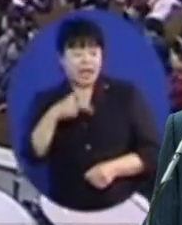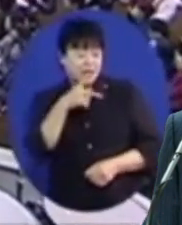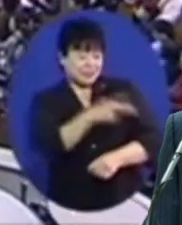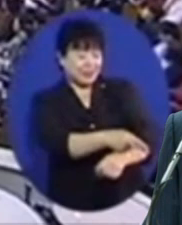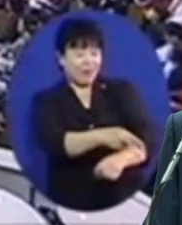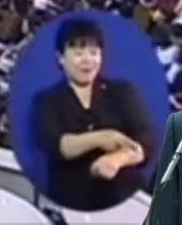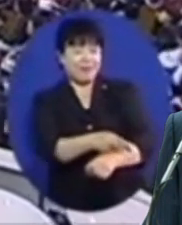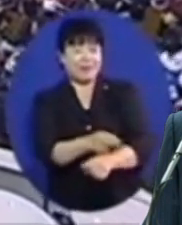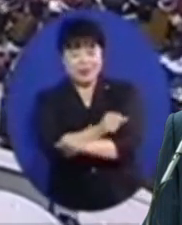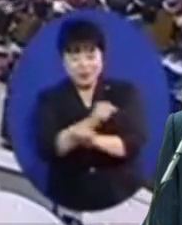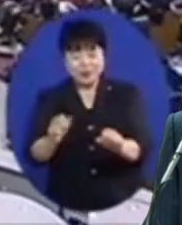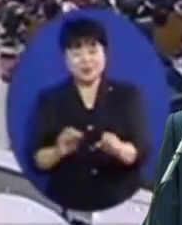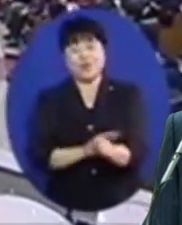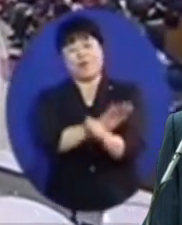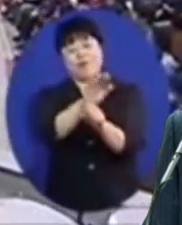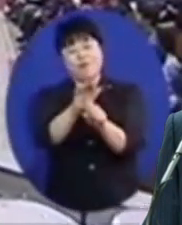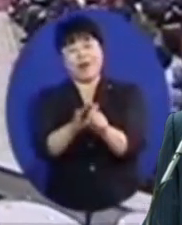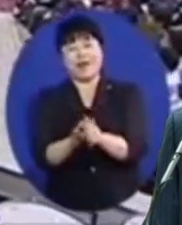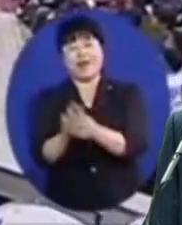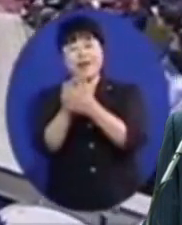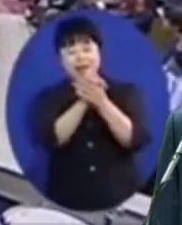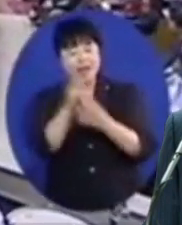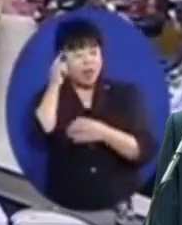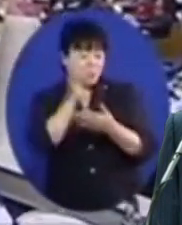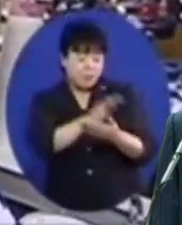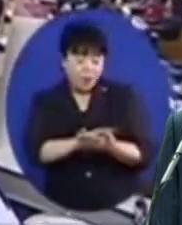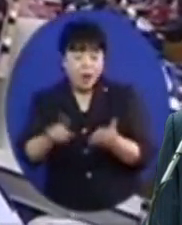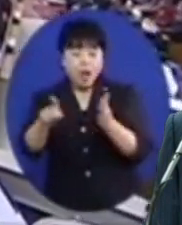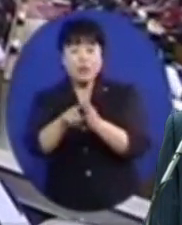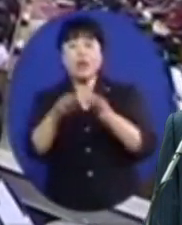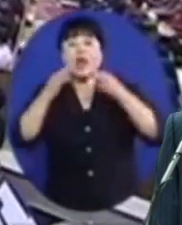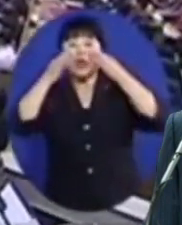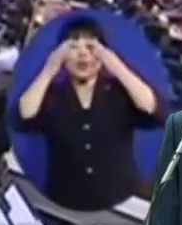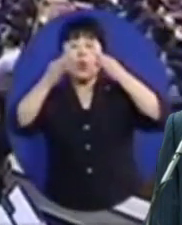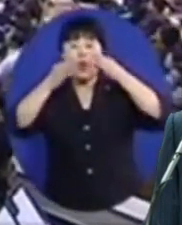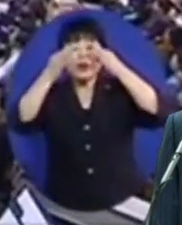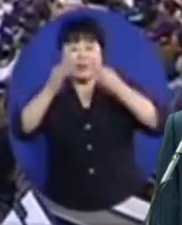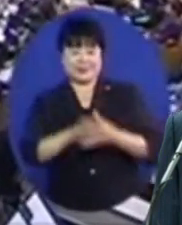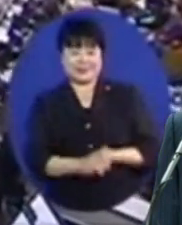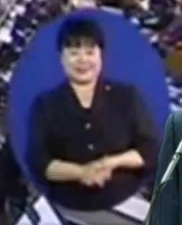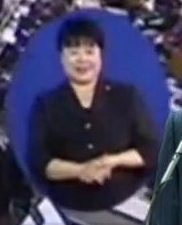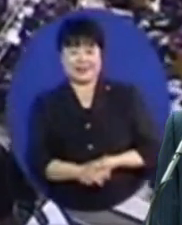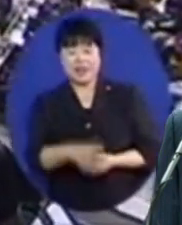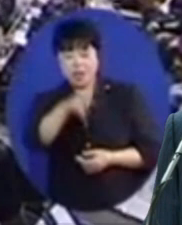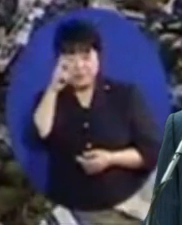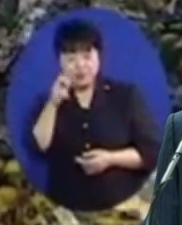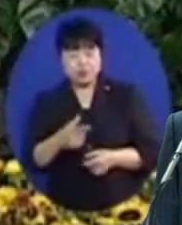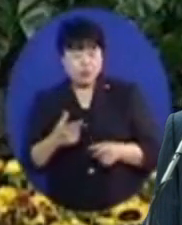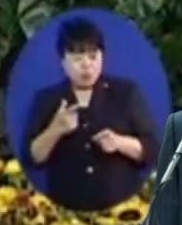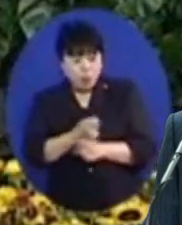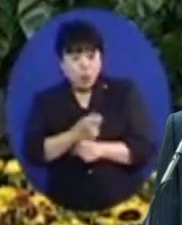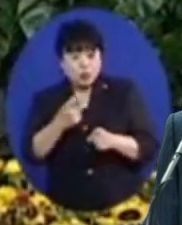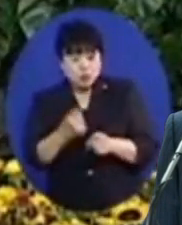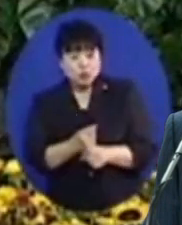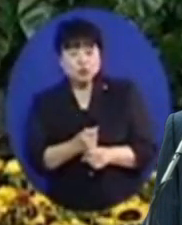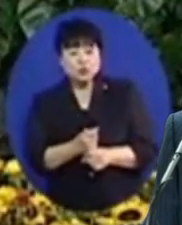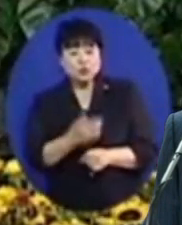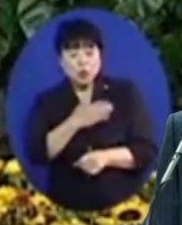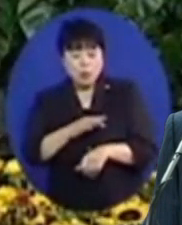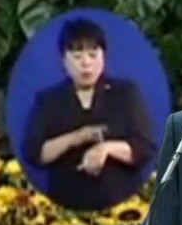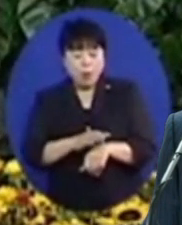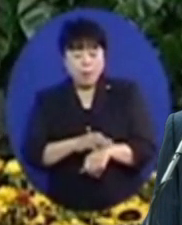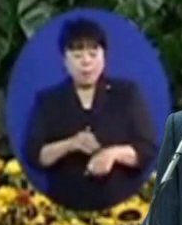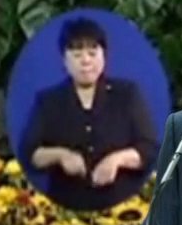화해와 평화의 나라를 만들기 위해 노력했던 것입니다. 미움과 복수심은 자기의 심신을